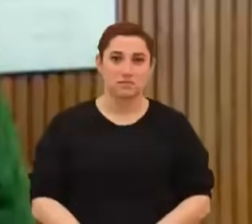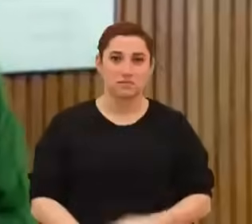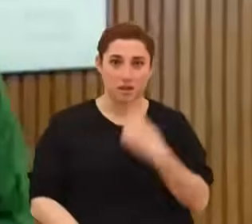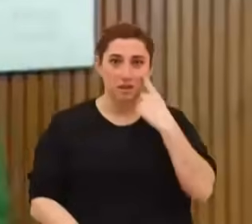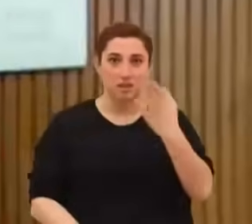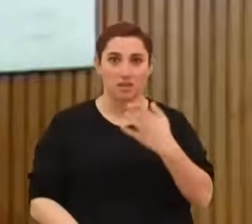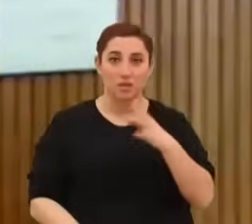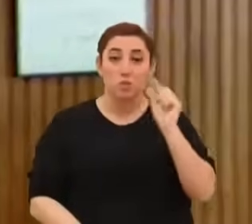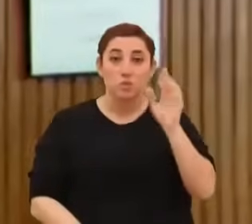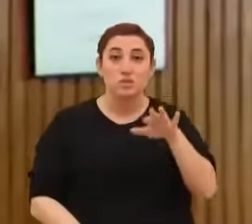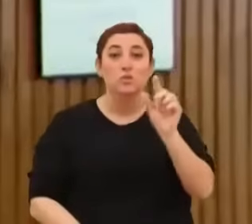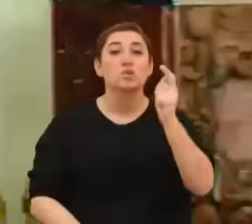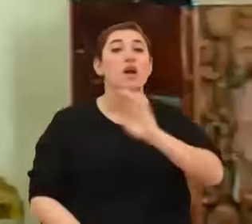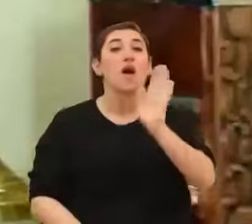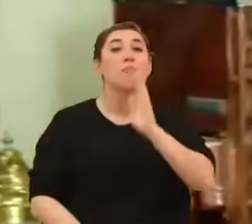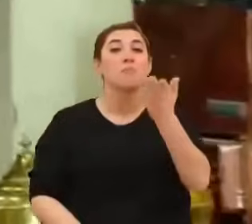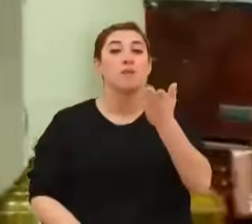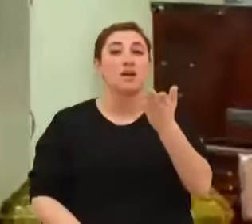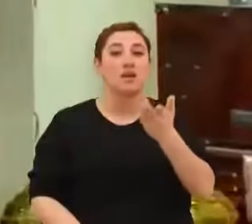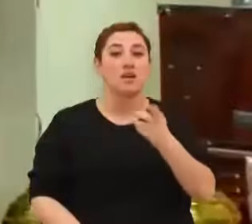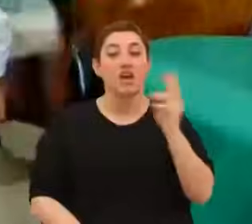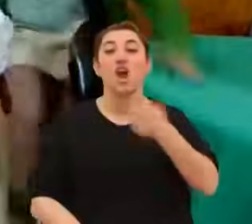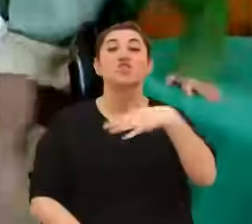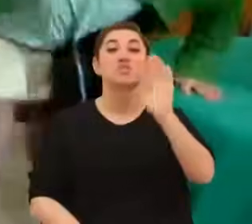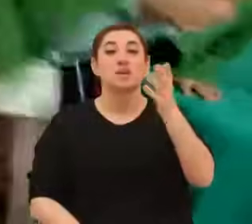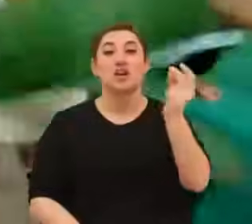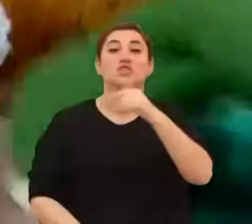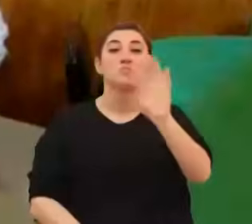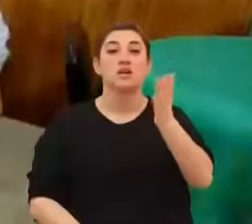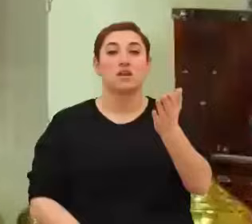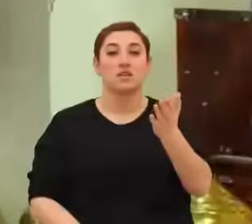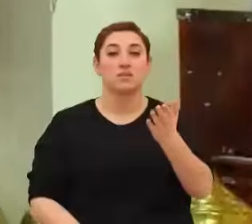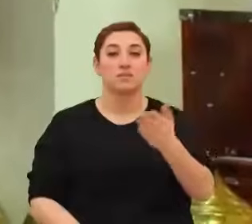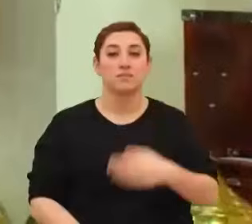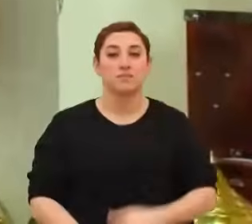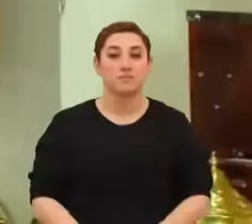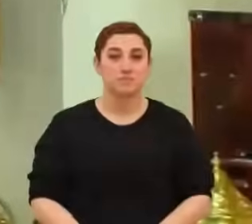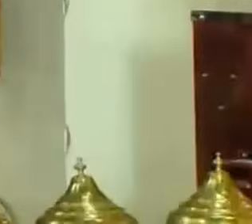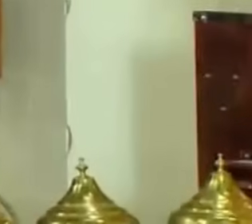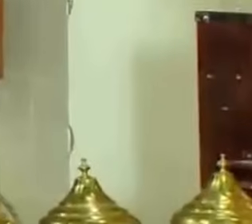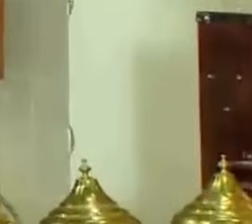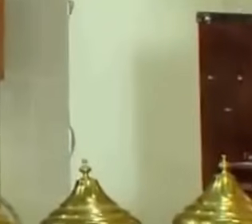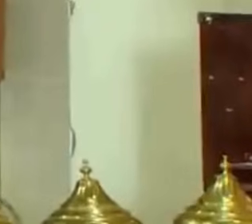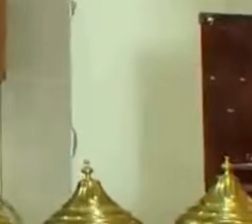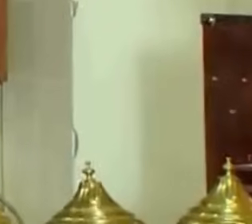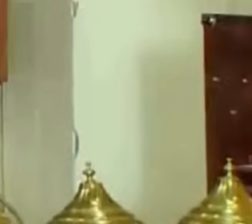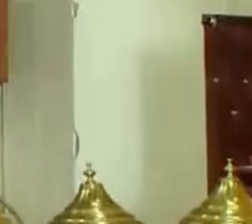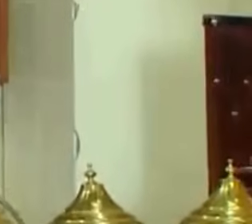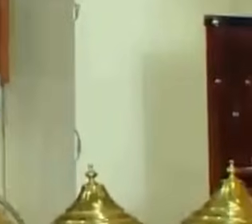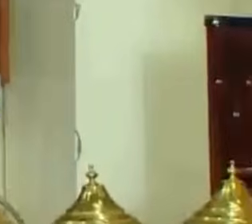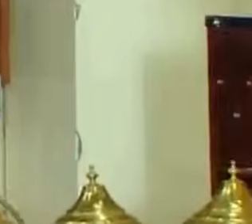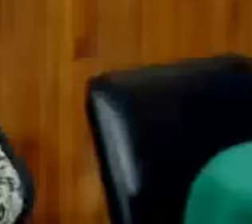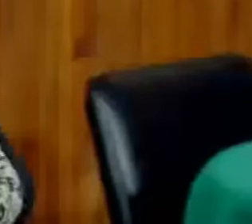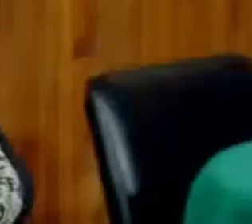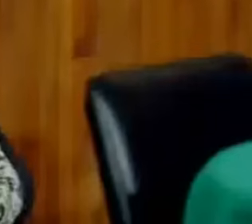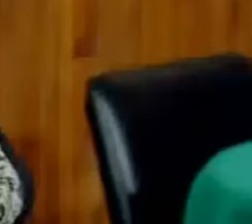Al. Usta yapma. Kaçma lan. Kaçma. Refik silahı görünce tabanları yağlayıp kaçtı.